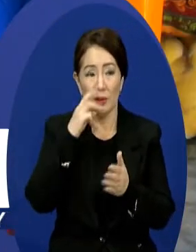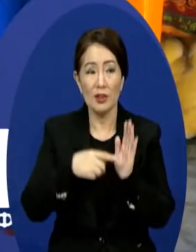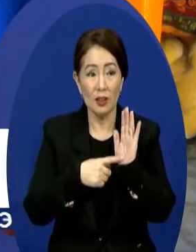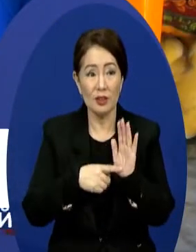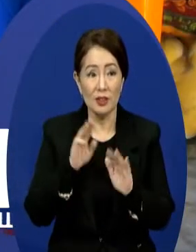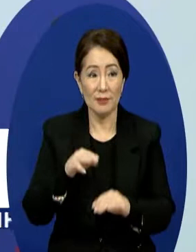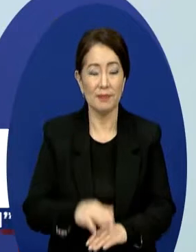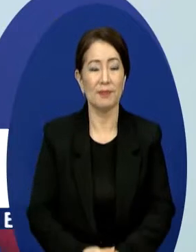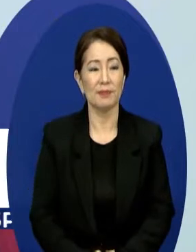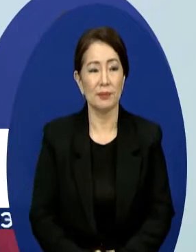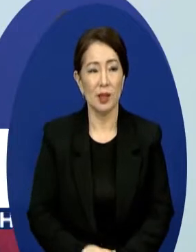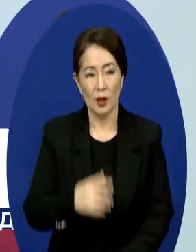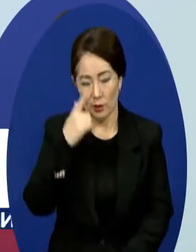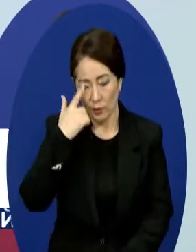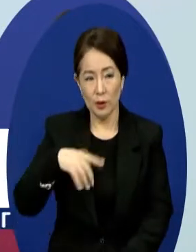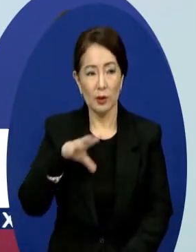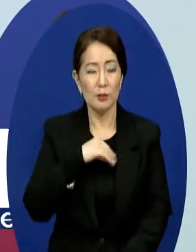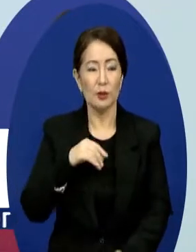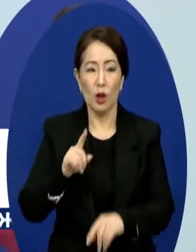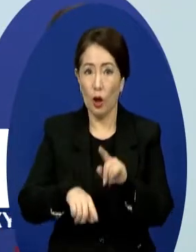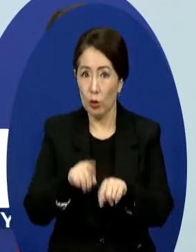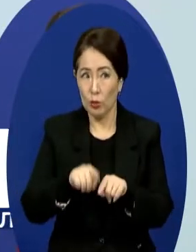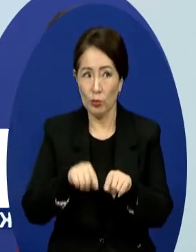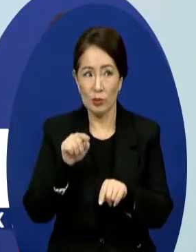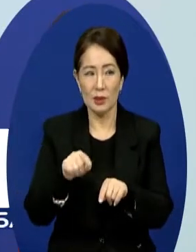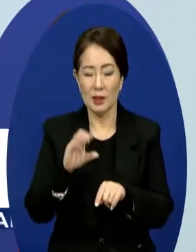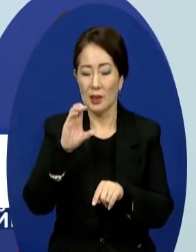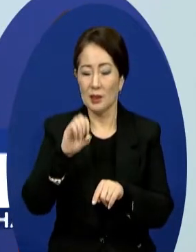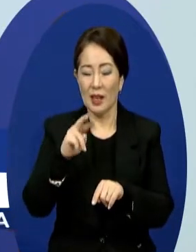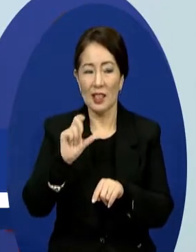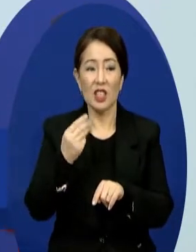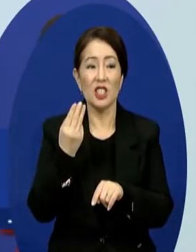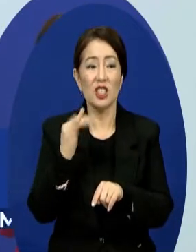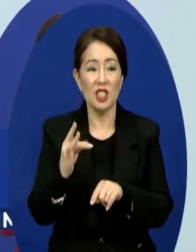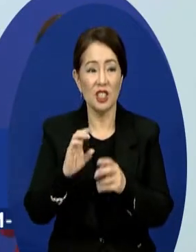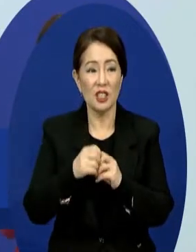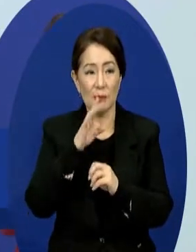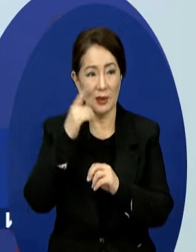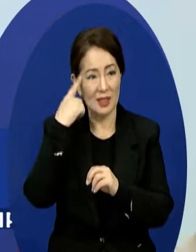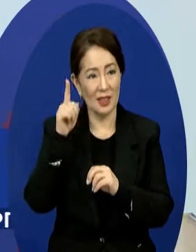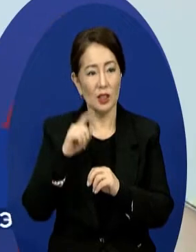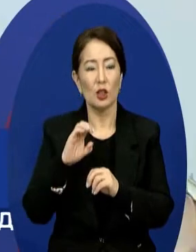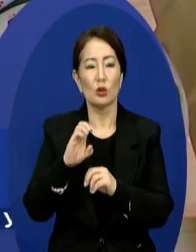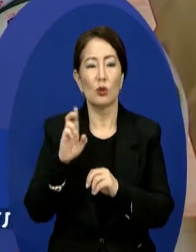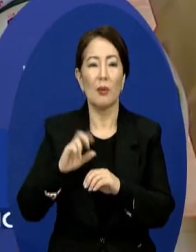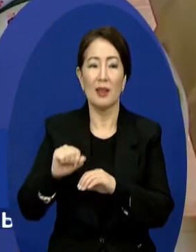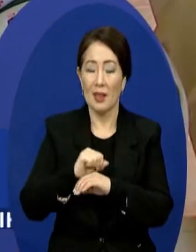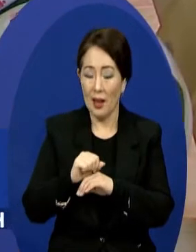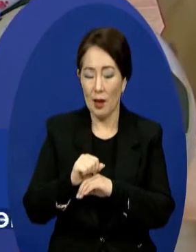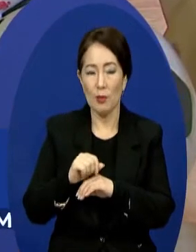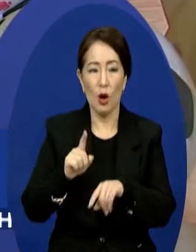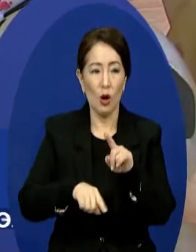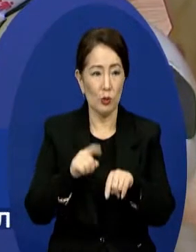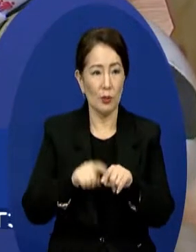байсан. За монголчууд хөл бөмбөгийг сарлагийнхаа өхрийнхэн ширээр хийх санаачлалыг Сүхбаатар аймгийн хөл